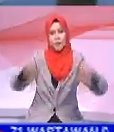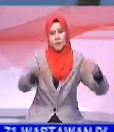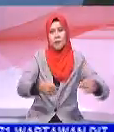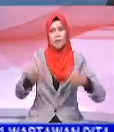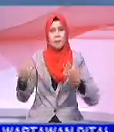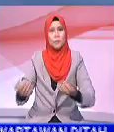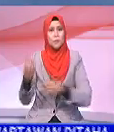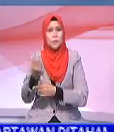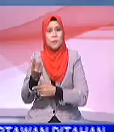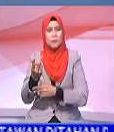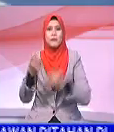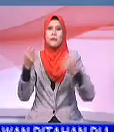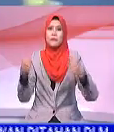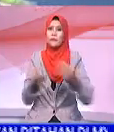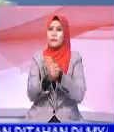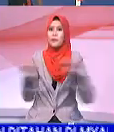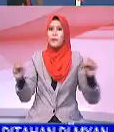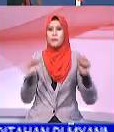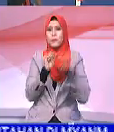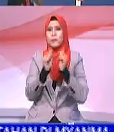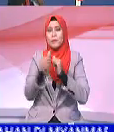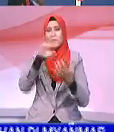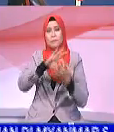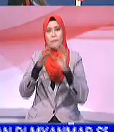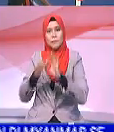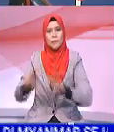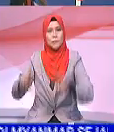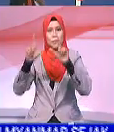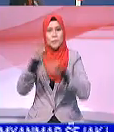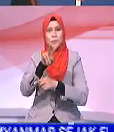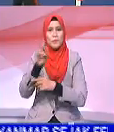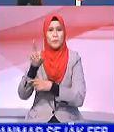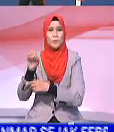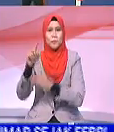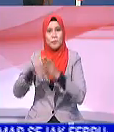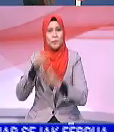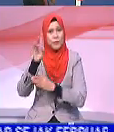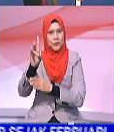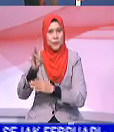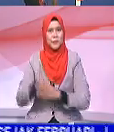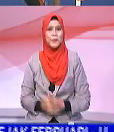berkenaan kini dalam persiapan menghadapi Sukan Olimpik Tokyo 2020 Julai ini.